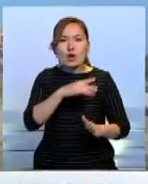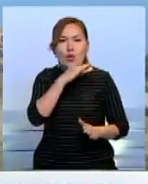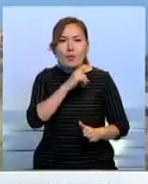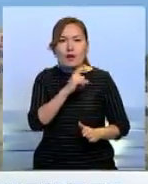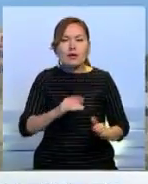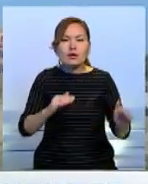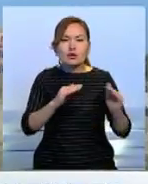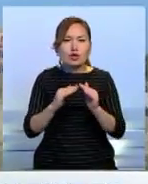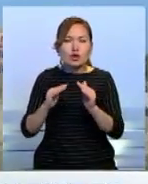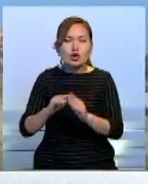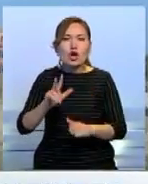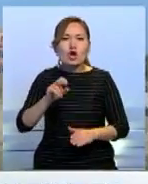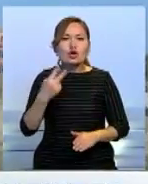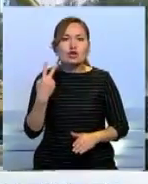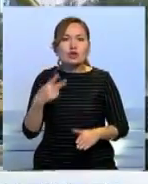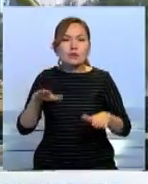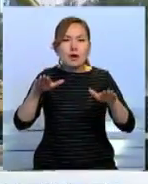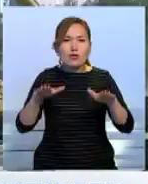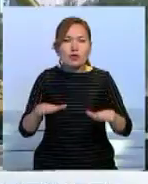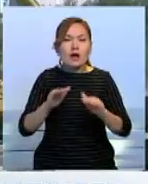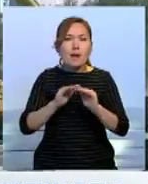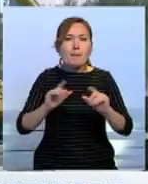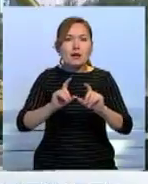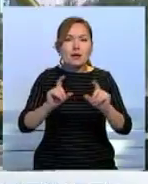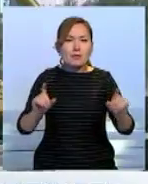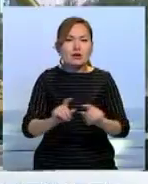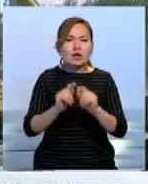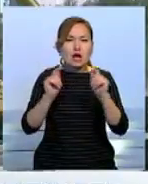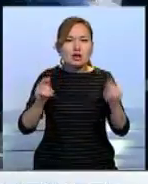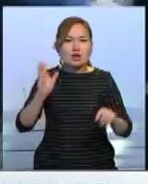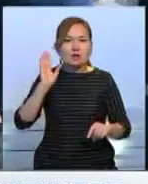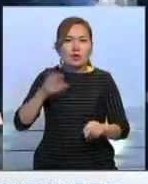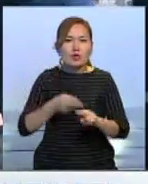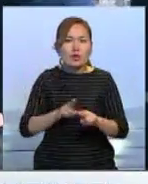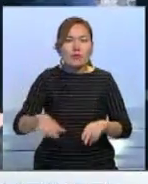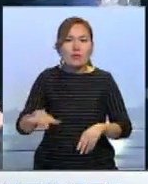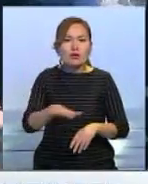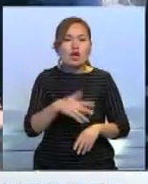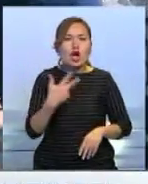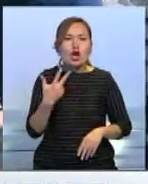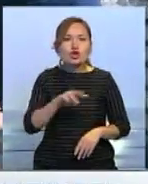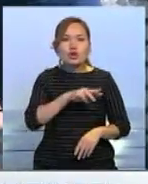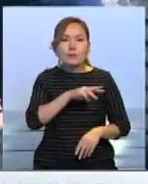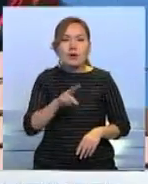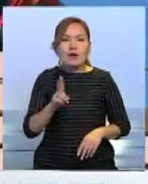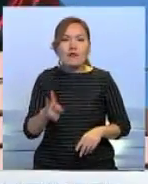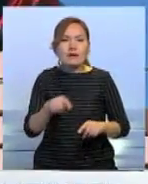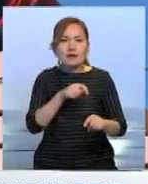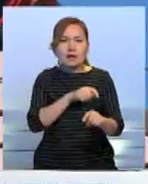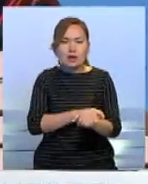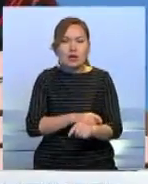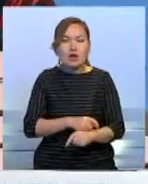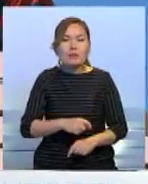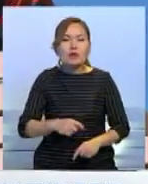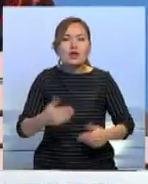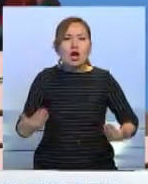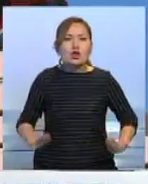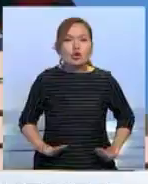мен 320 орындық балабақша бой көтерді. Жалпы сол жағалауда 3 миллион шаршы метрден астам тұрғын